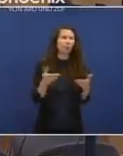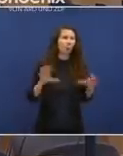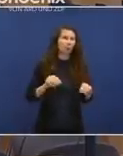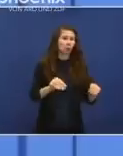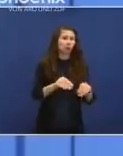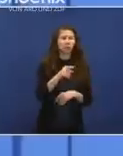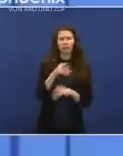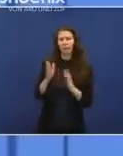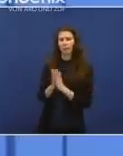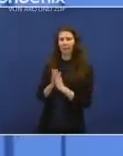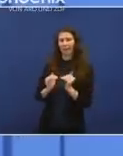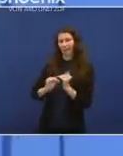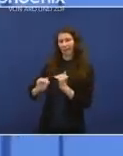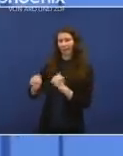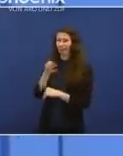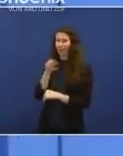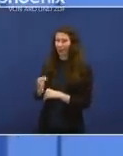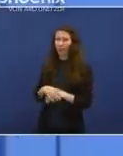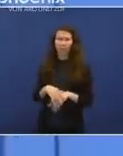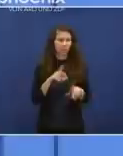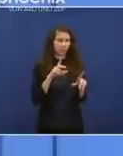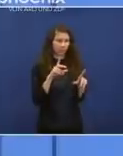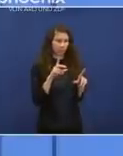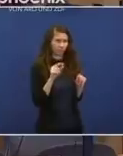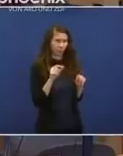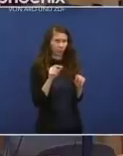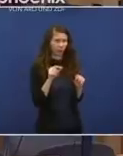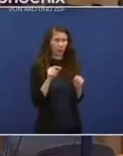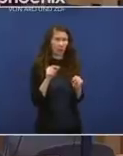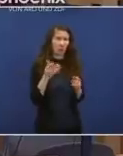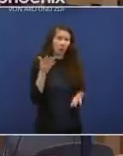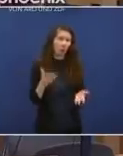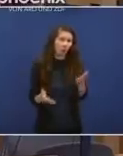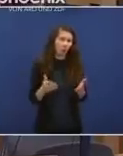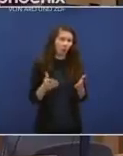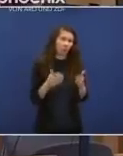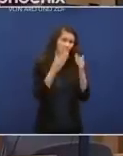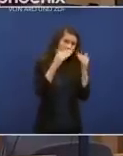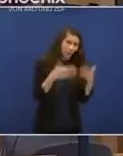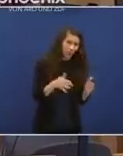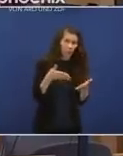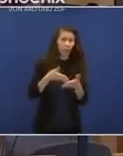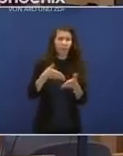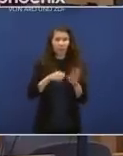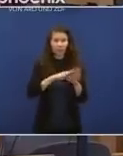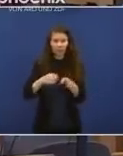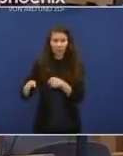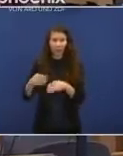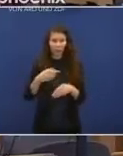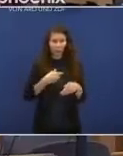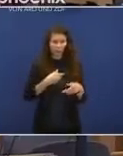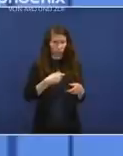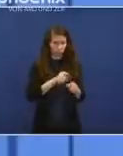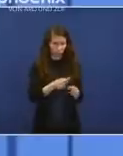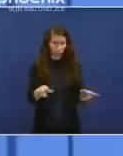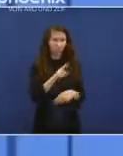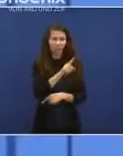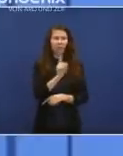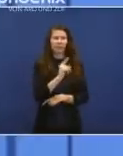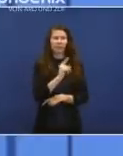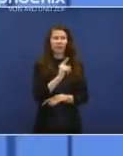Sie sich an die Länder im Zweifel wenden. Das heißt, ob die in diesen Bereichen behinderten Obdachloseneinrichtungen verwendet wurden? Nein, die haben wir direkt